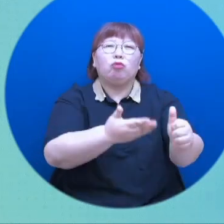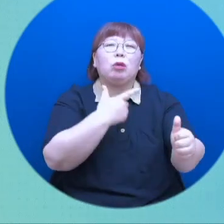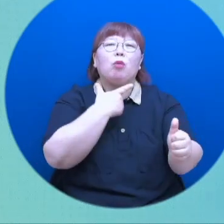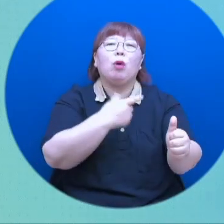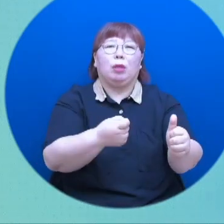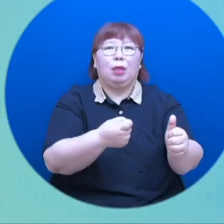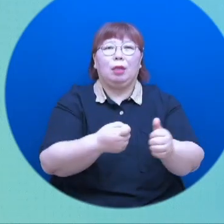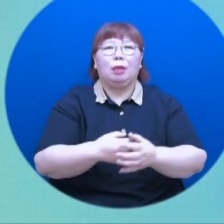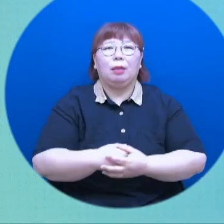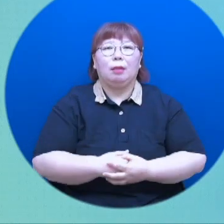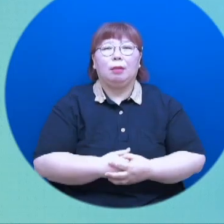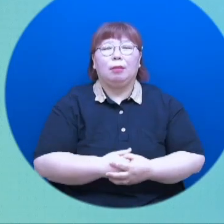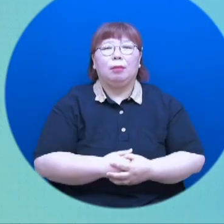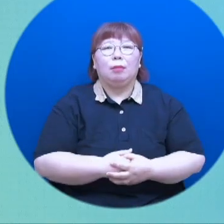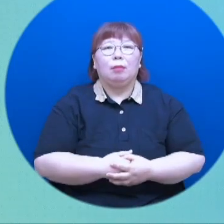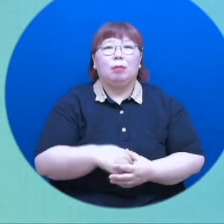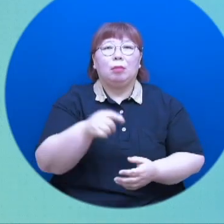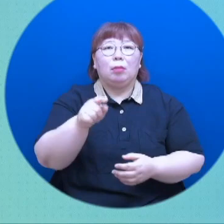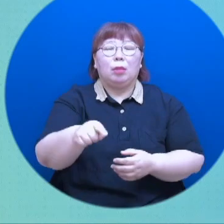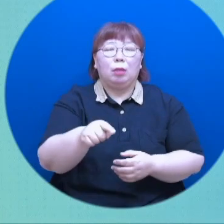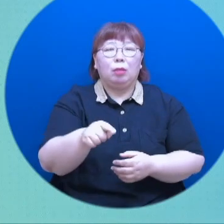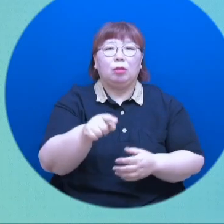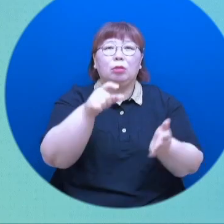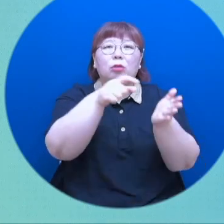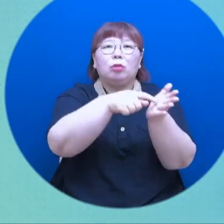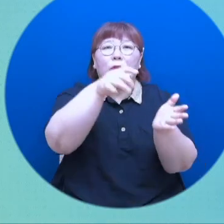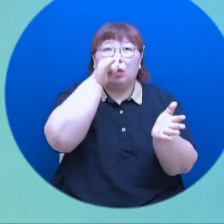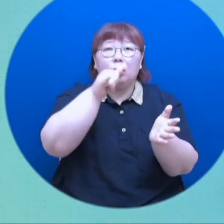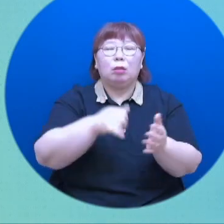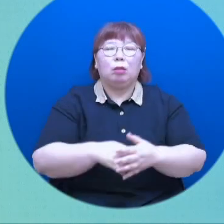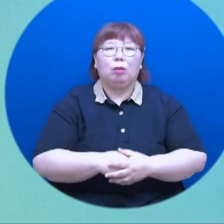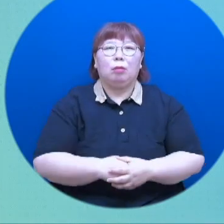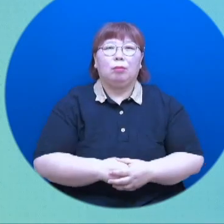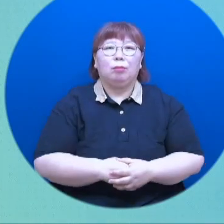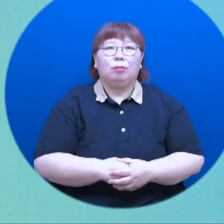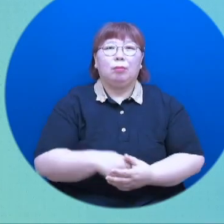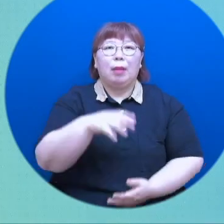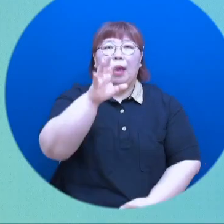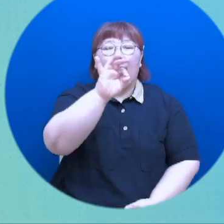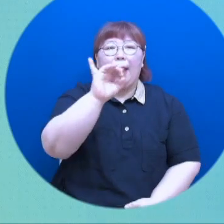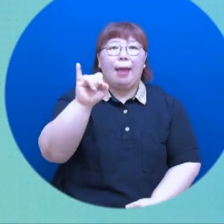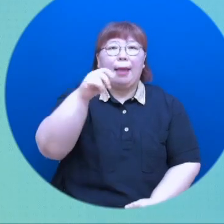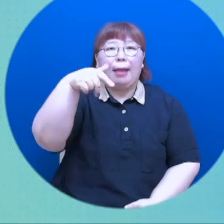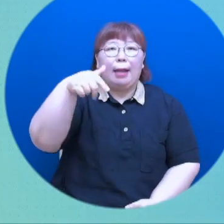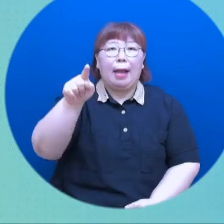분이다. 이것을 성경이 가르쳐 주어요. 에가서 3장